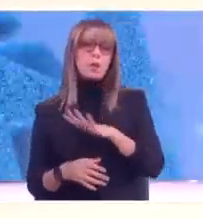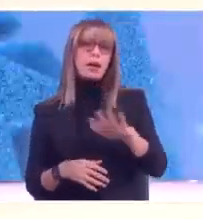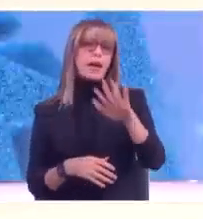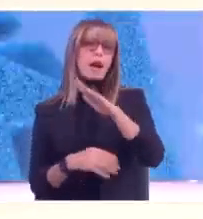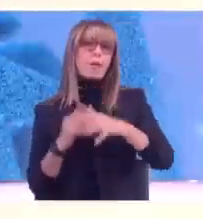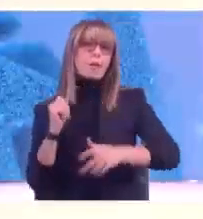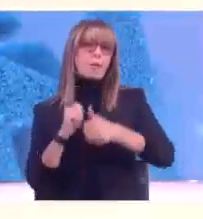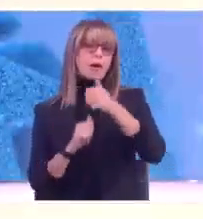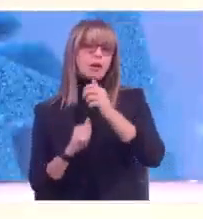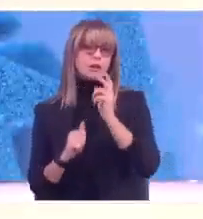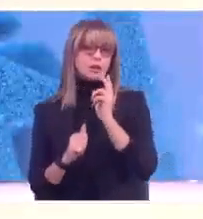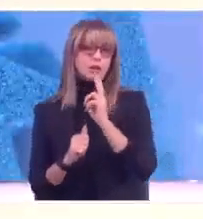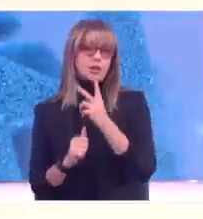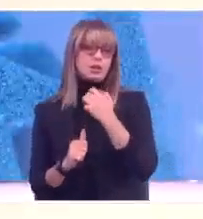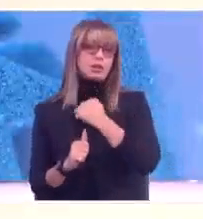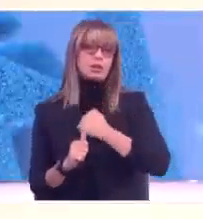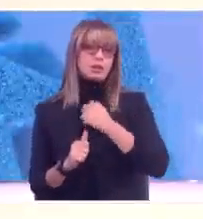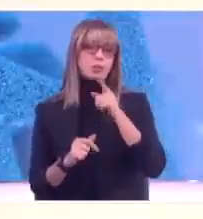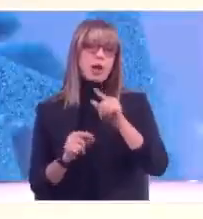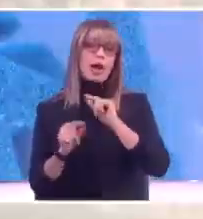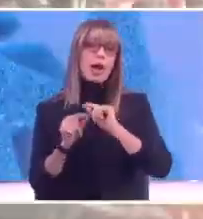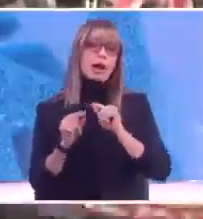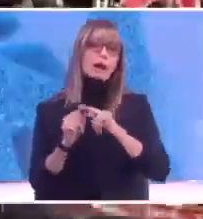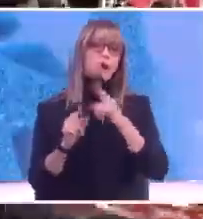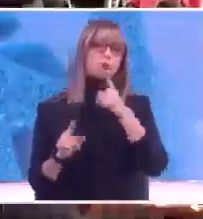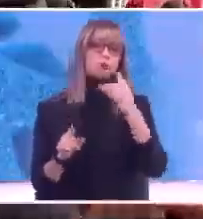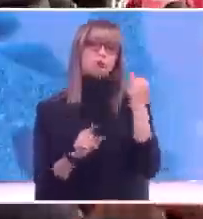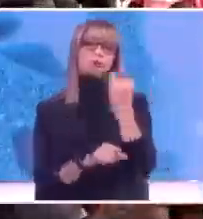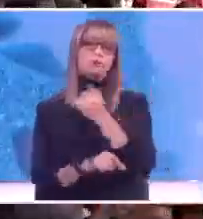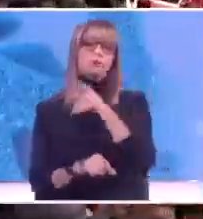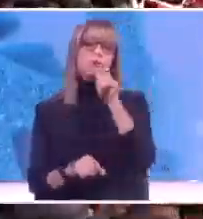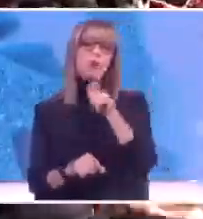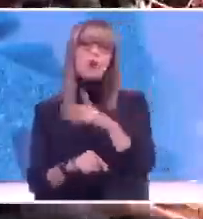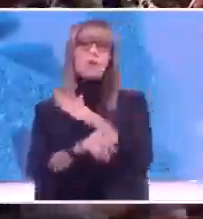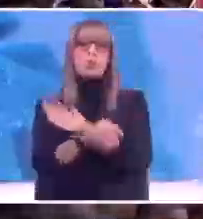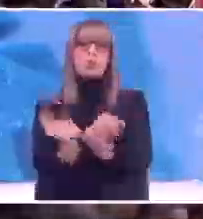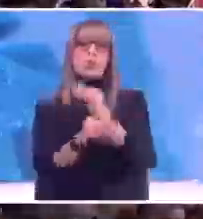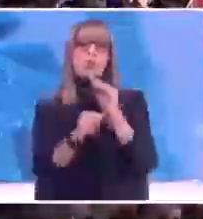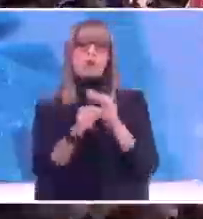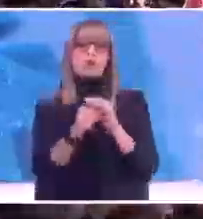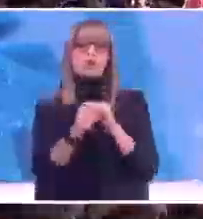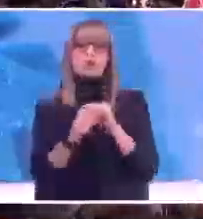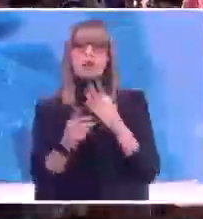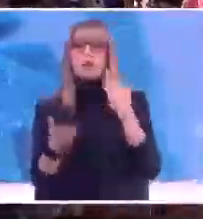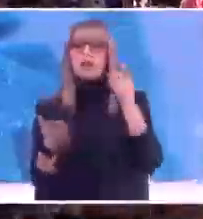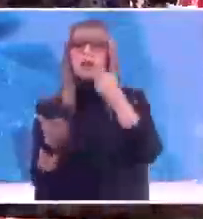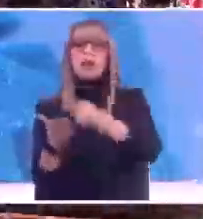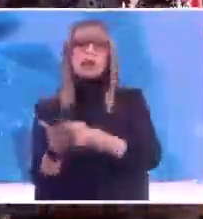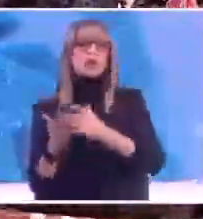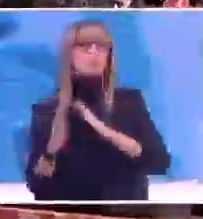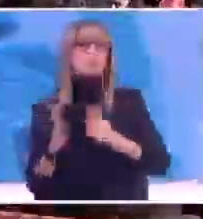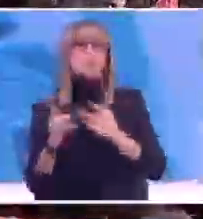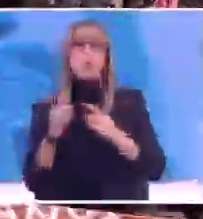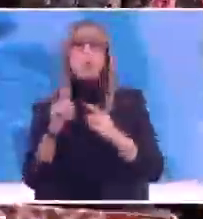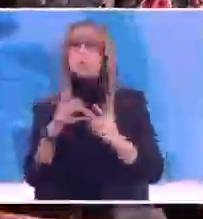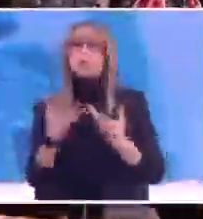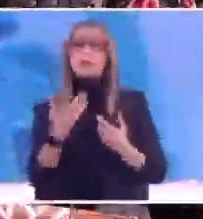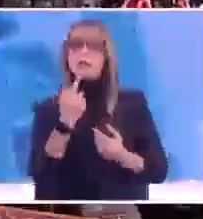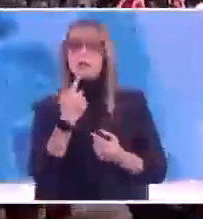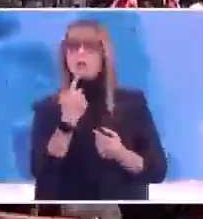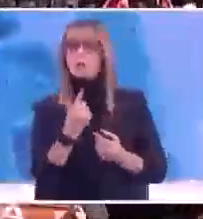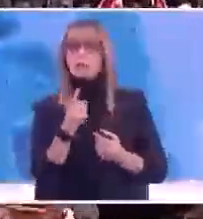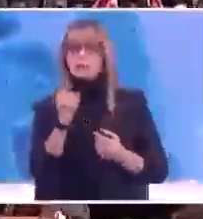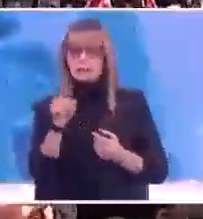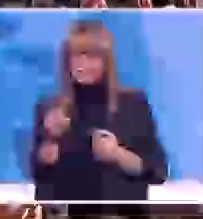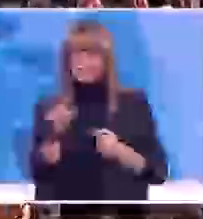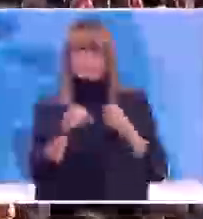Başkanı Kemal Kılıçdaroğlu'na tepkisini ekonomi üzerinden sürdürdü. Ülke içindeki yatırımcıları, onlara da ne diyorlar?